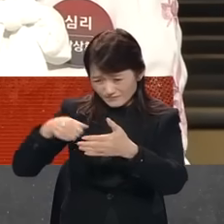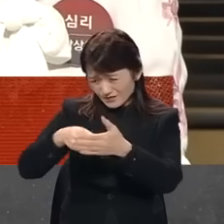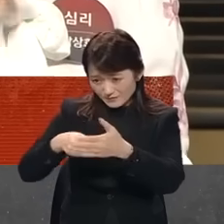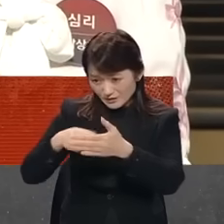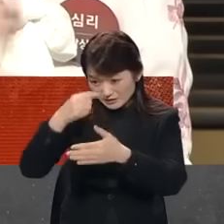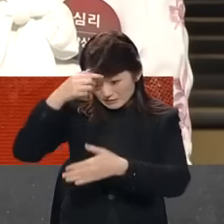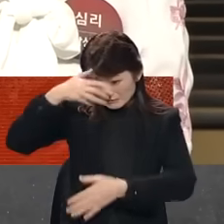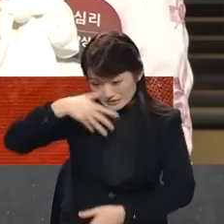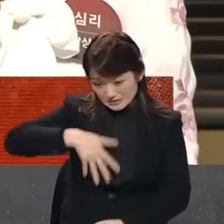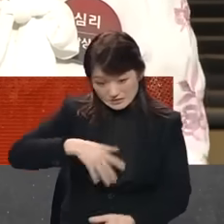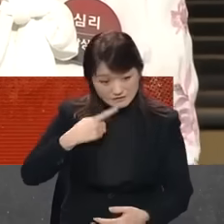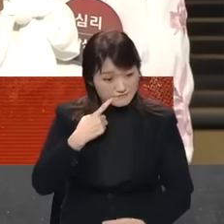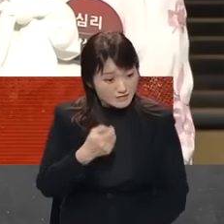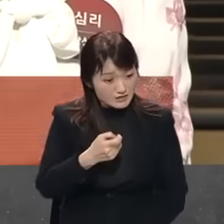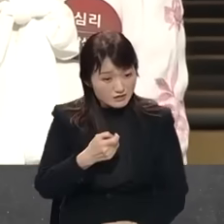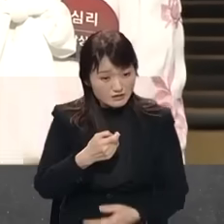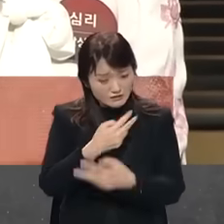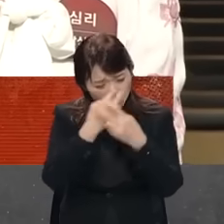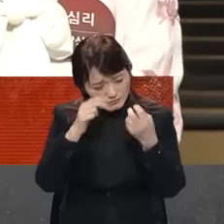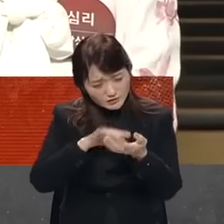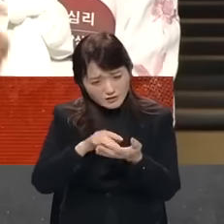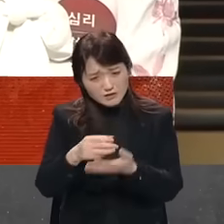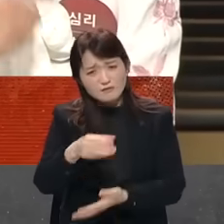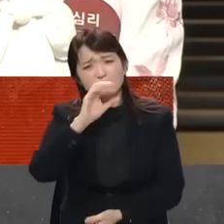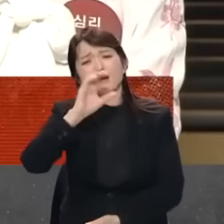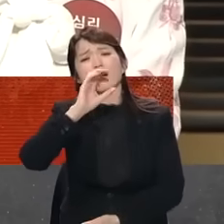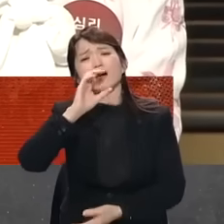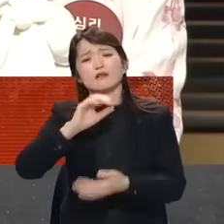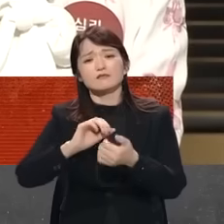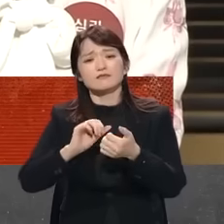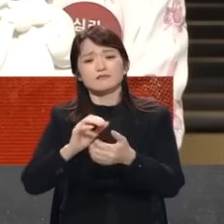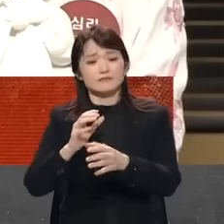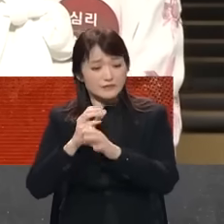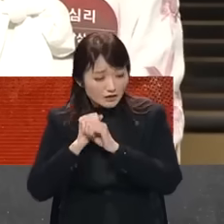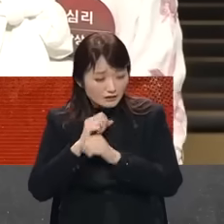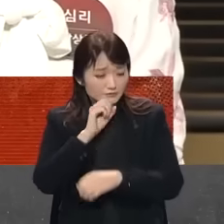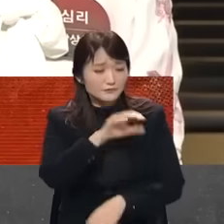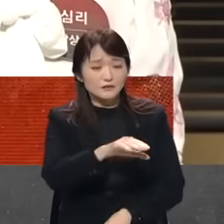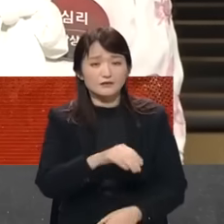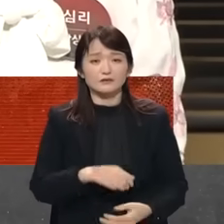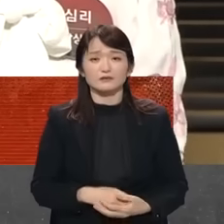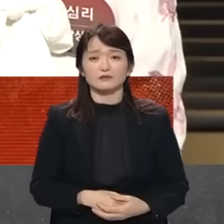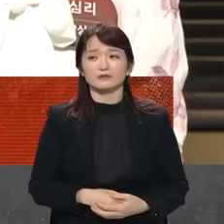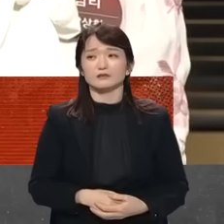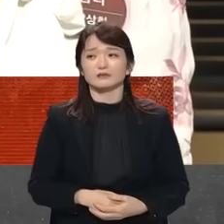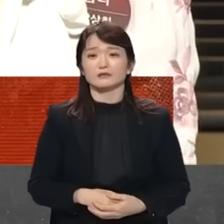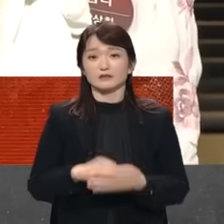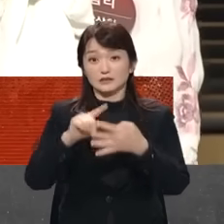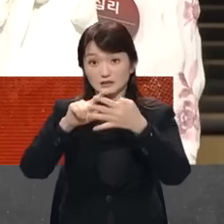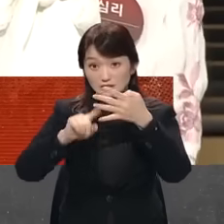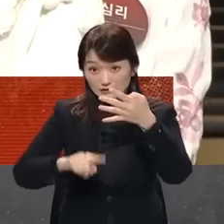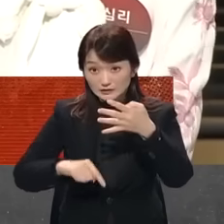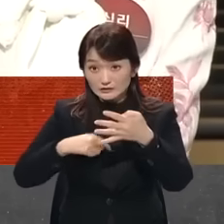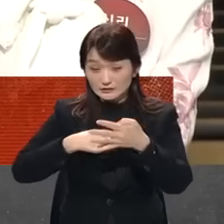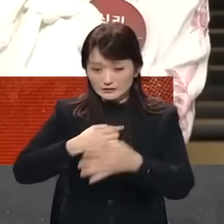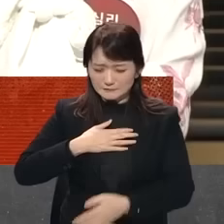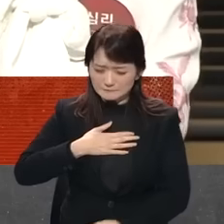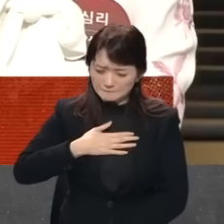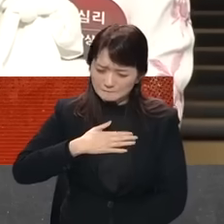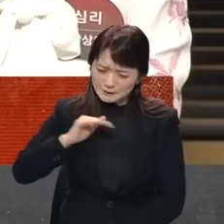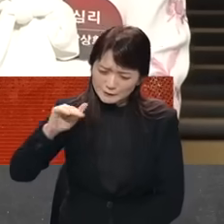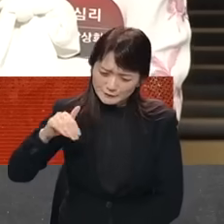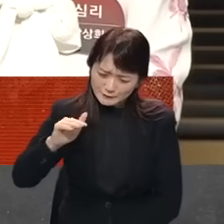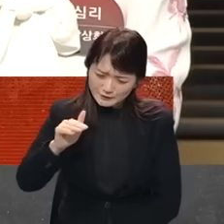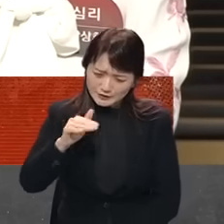한다거나 수면제를 털어 먹는다던 털어 는다든가 자살하겠다고 얘기하다가 이런 것들이 이제 굉장히 본인의 정서 불안정을